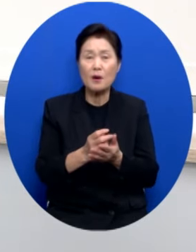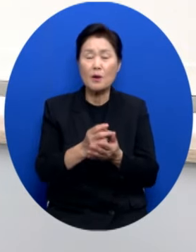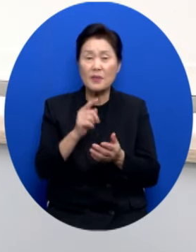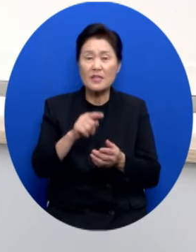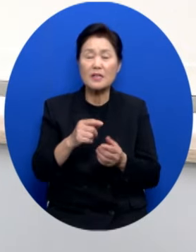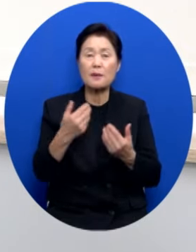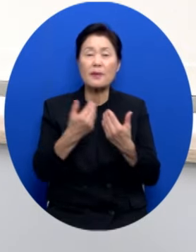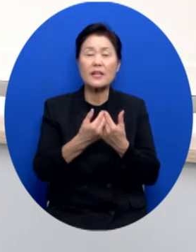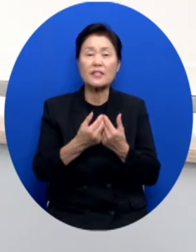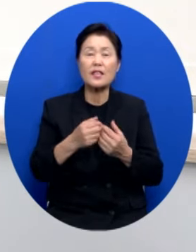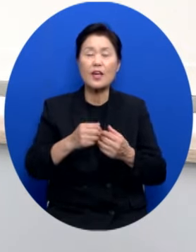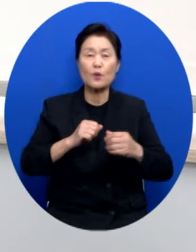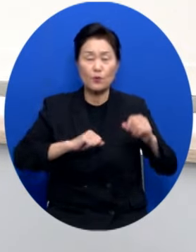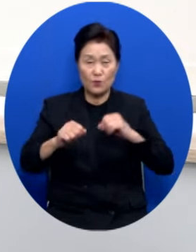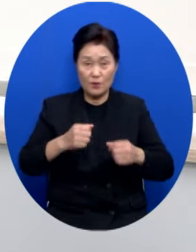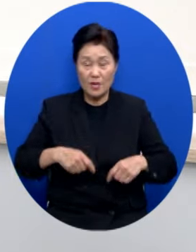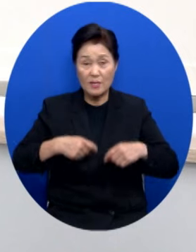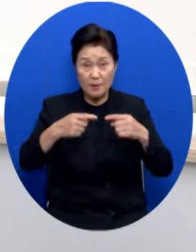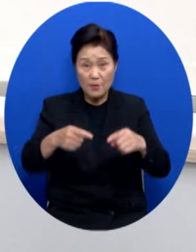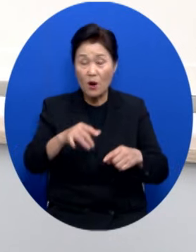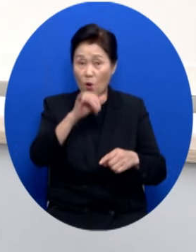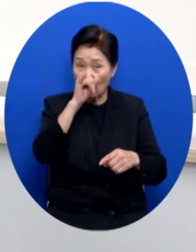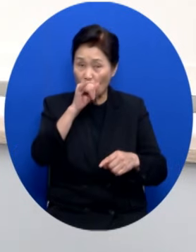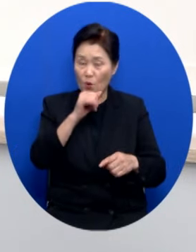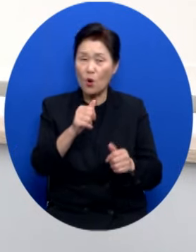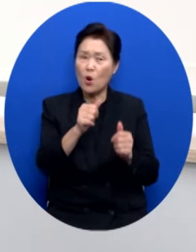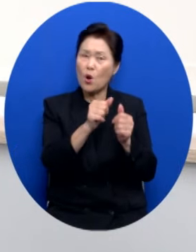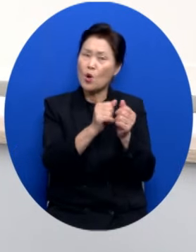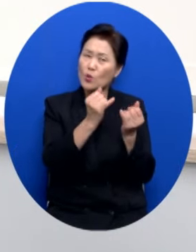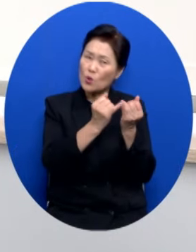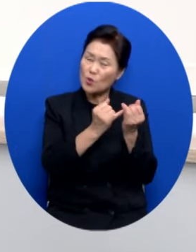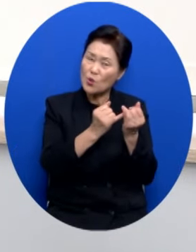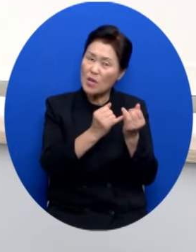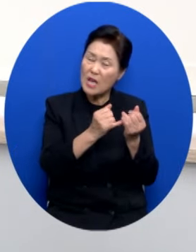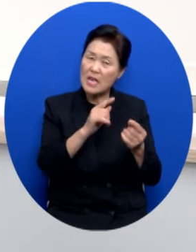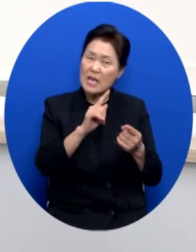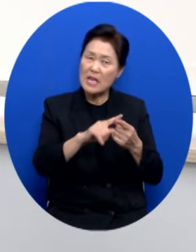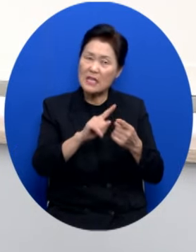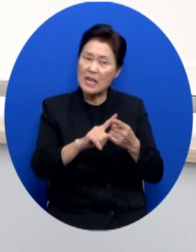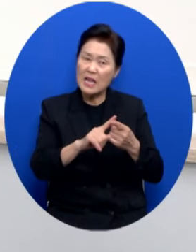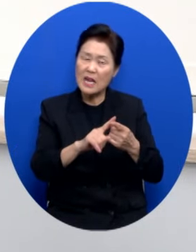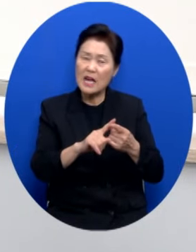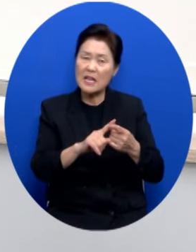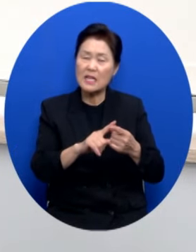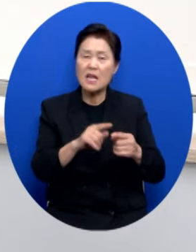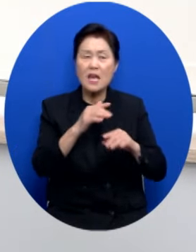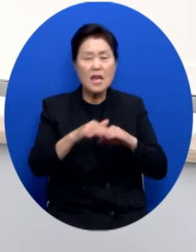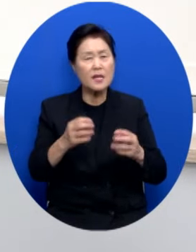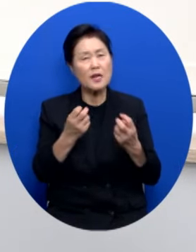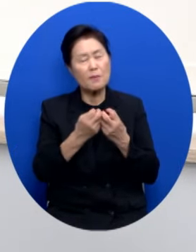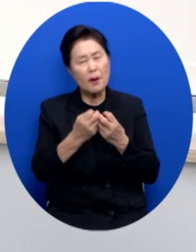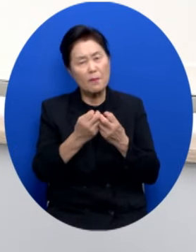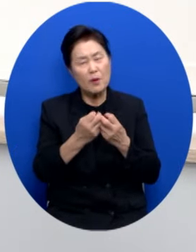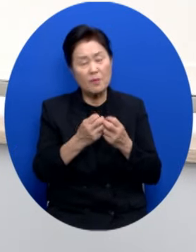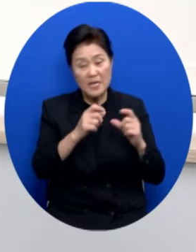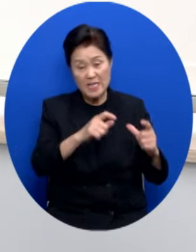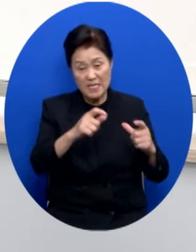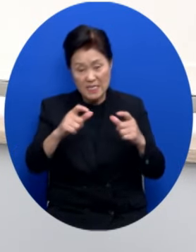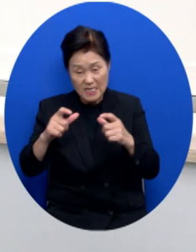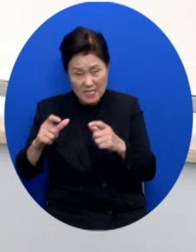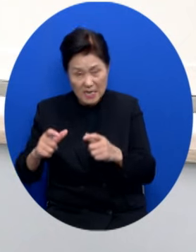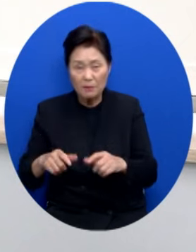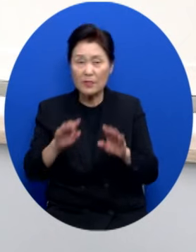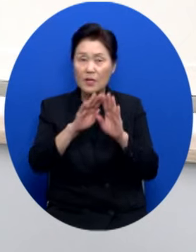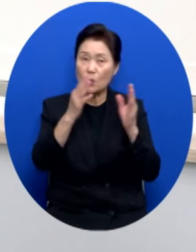있고 동성애 대책 아카데미를 지역별로 실시하고 있고